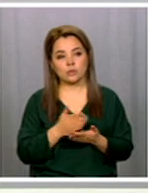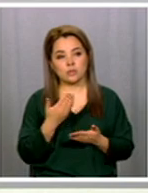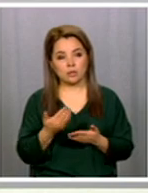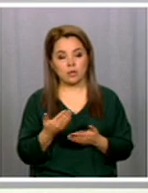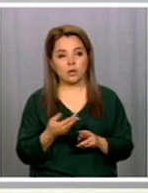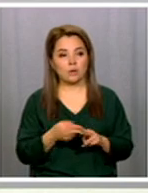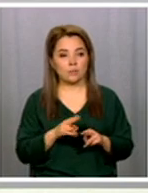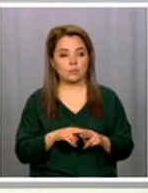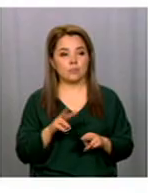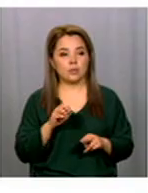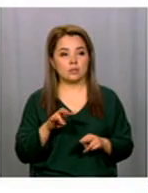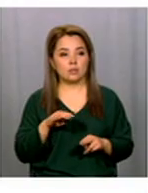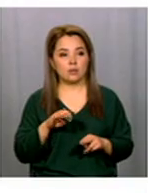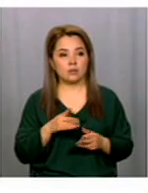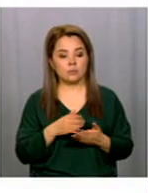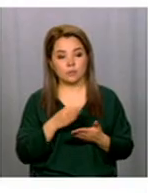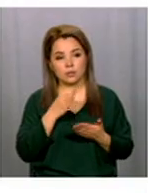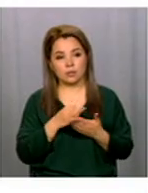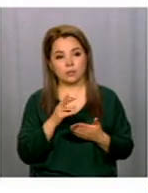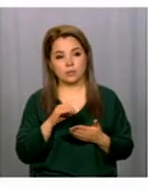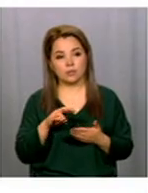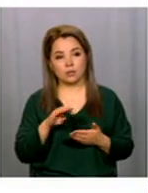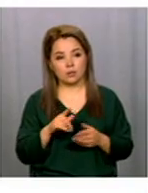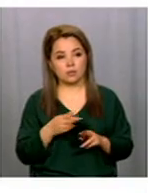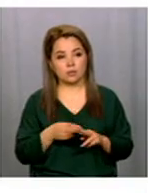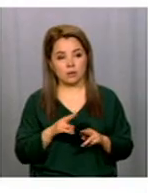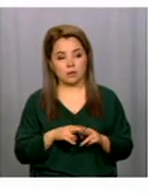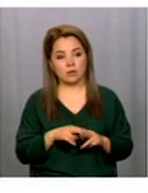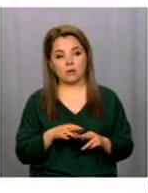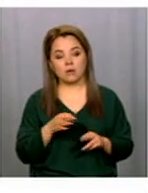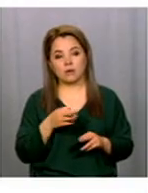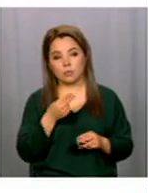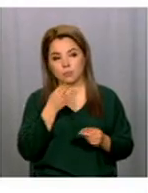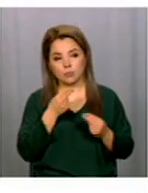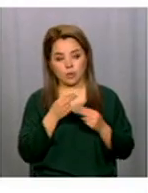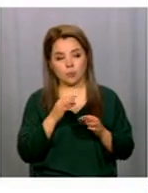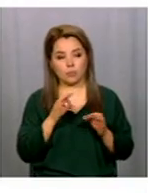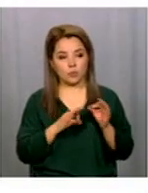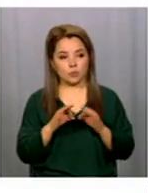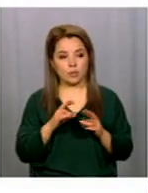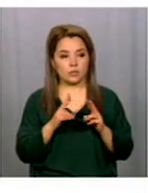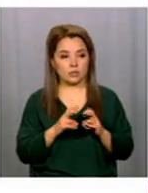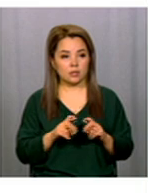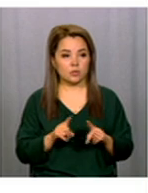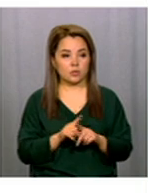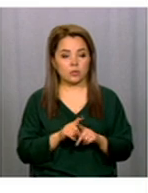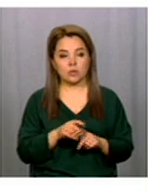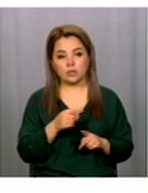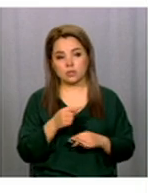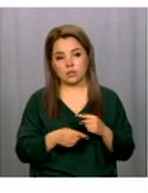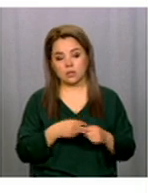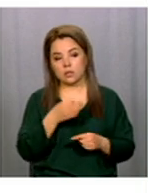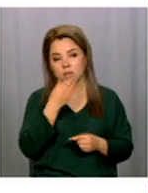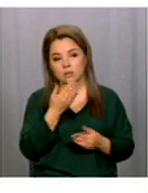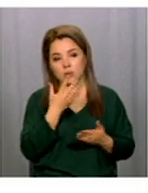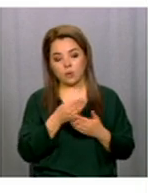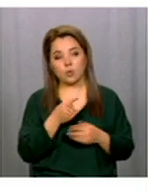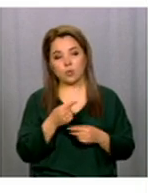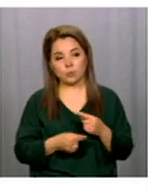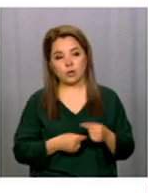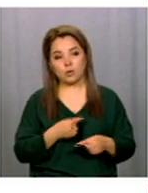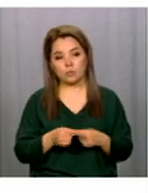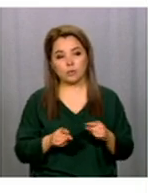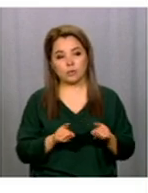ол Мендель болды. Мендель ас бұршақтарды зерттей отыра тұқым қуалаушылық ол ұрпақтан